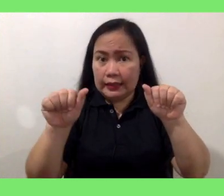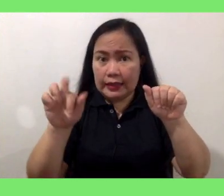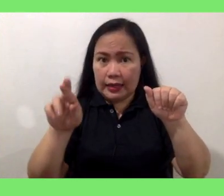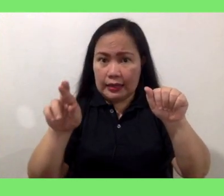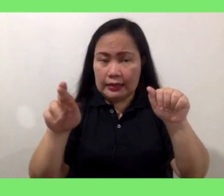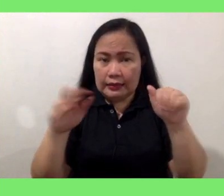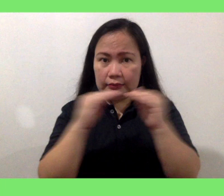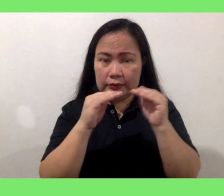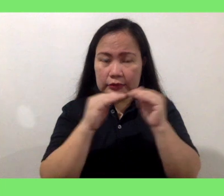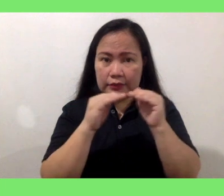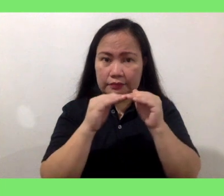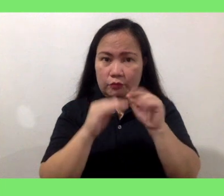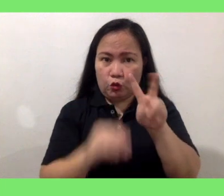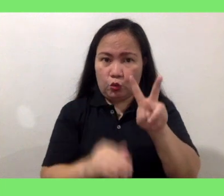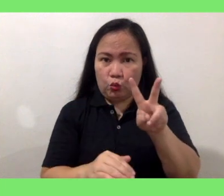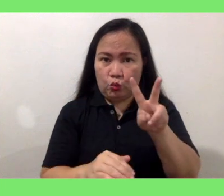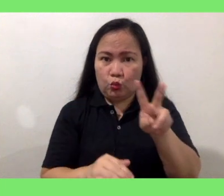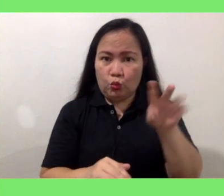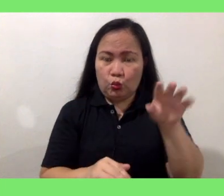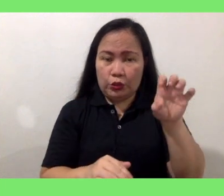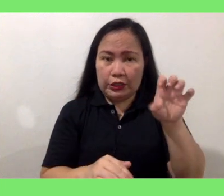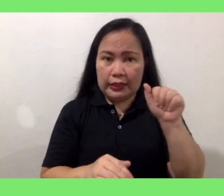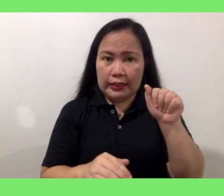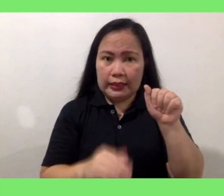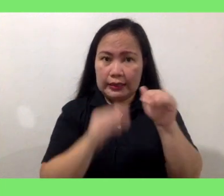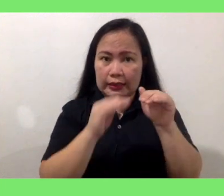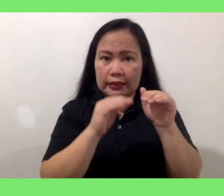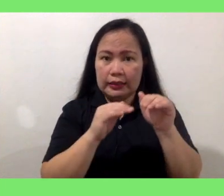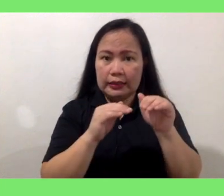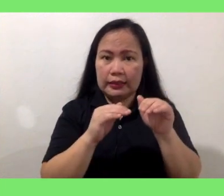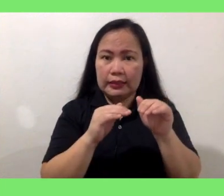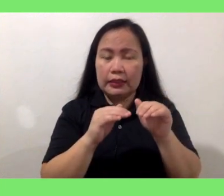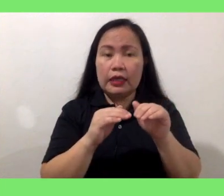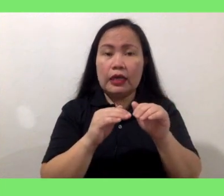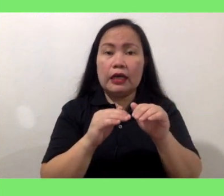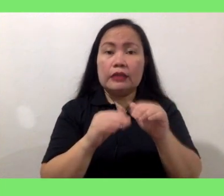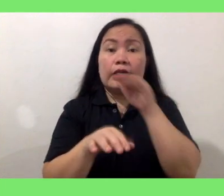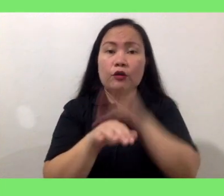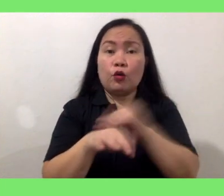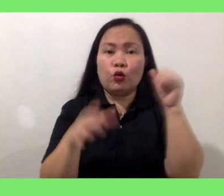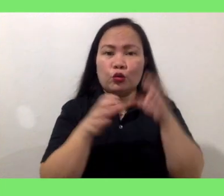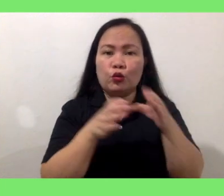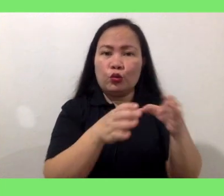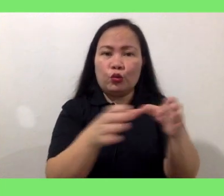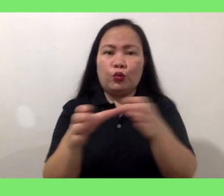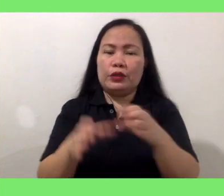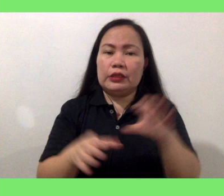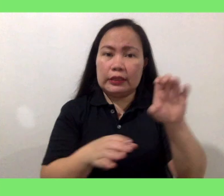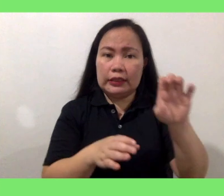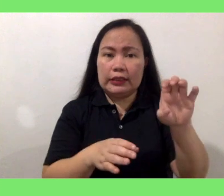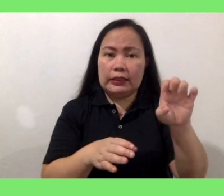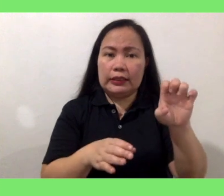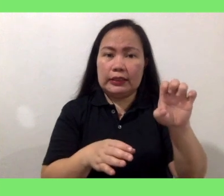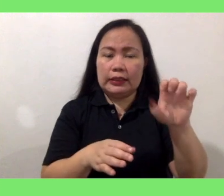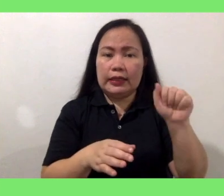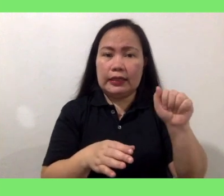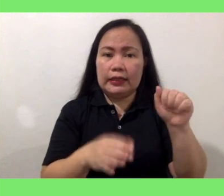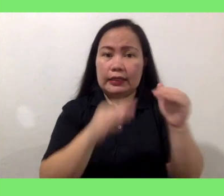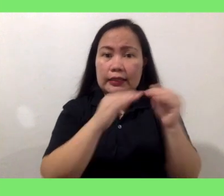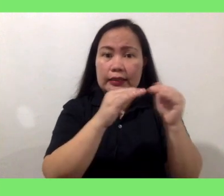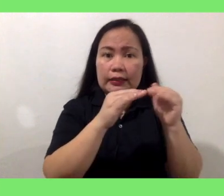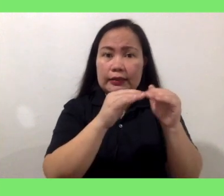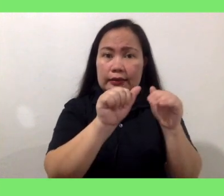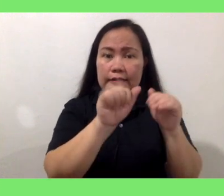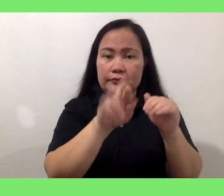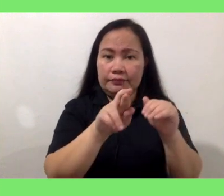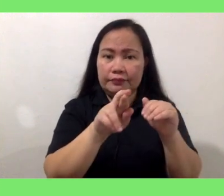both have a measures of 2. Okay? So, pareho silang 2. So, therefore, they are also congruent segments.